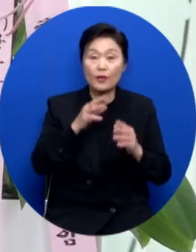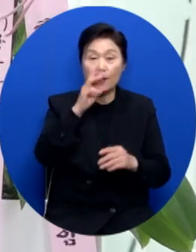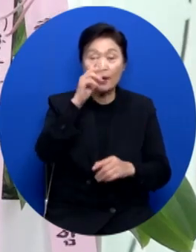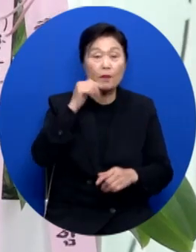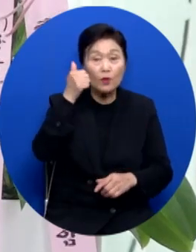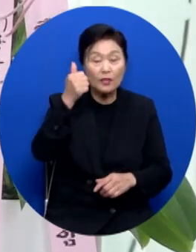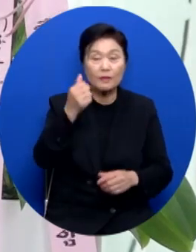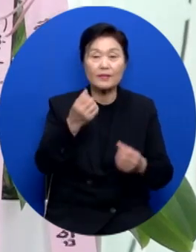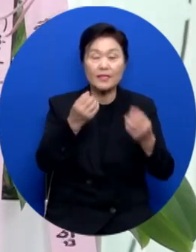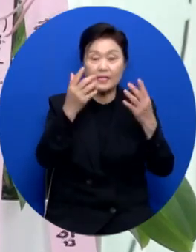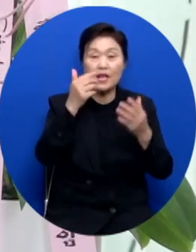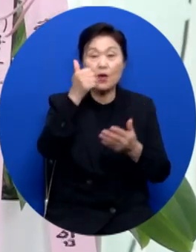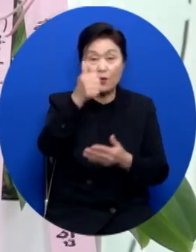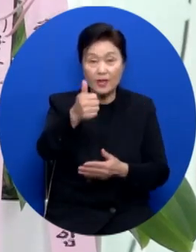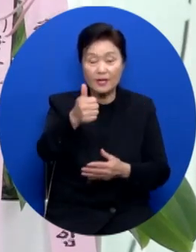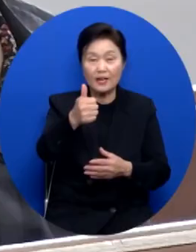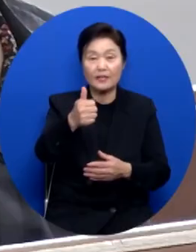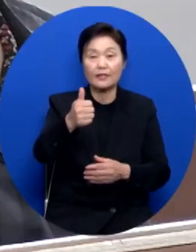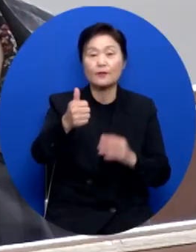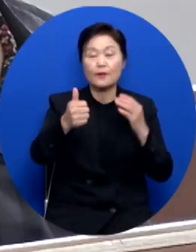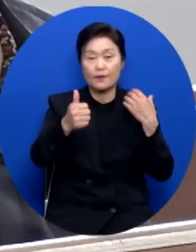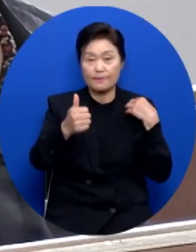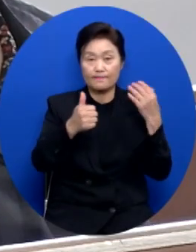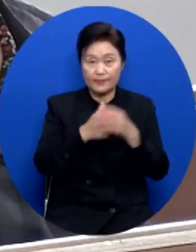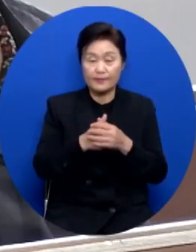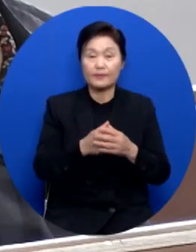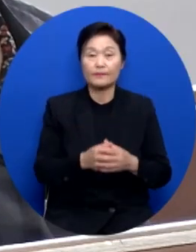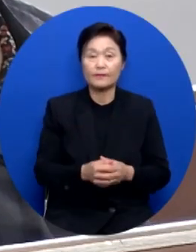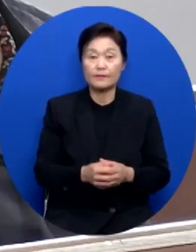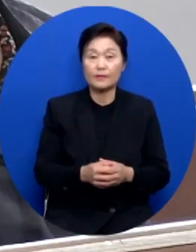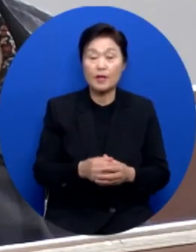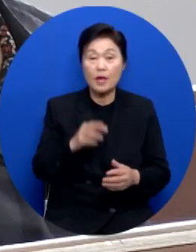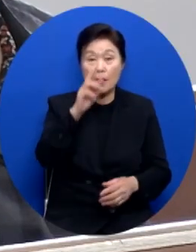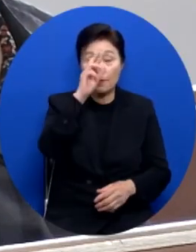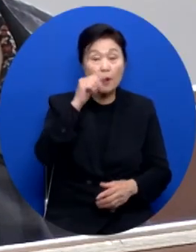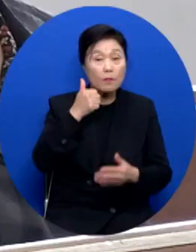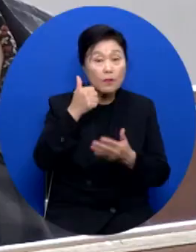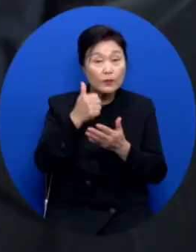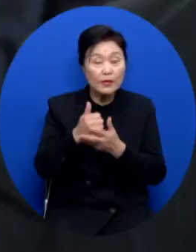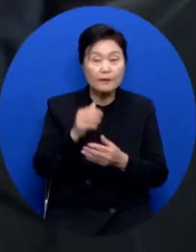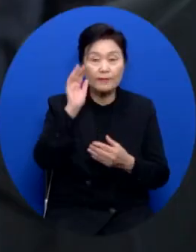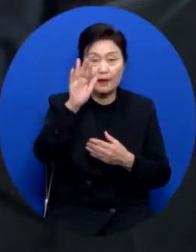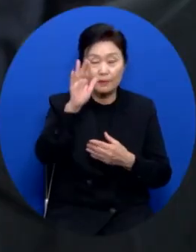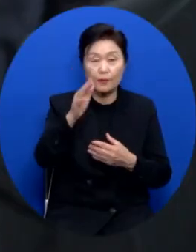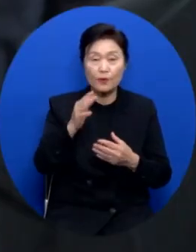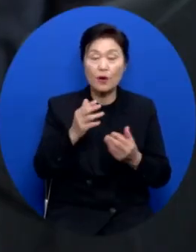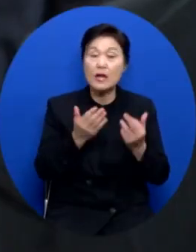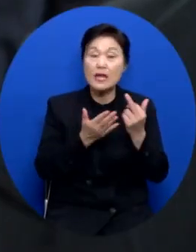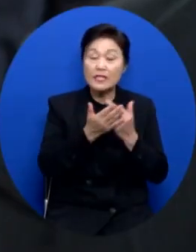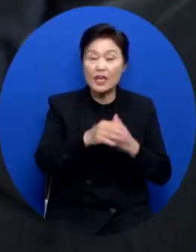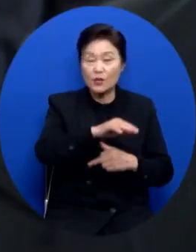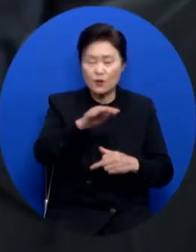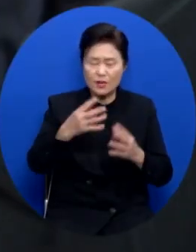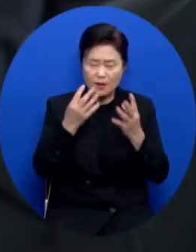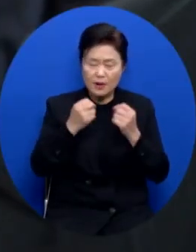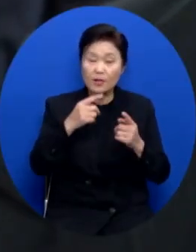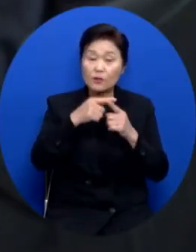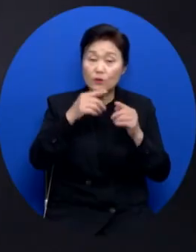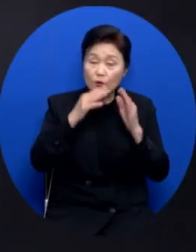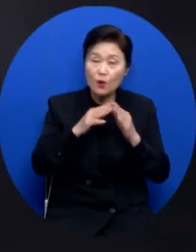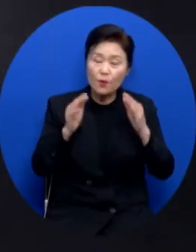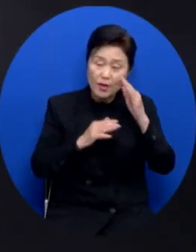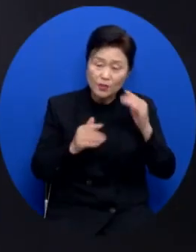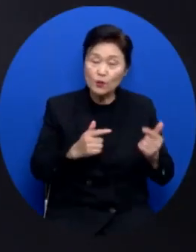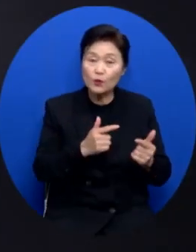목사가 신임 회장으로 선출됐습니다. 신임 회장 박병혜 목사는 앞으로 도내 많은 교회들과 성도들이